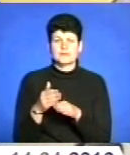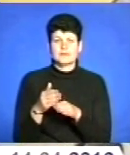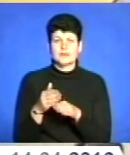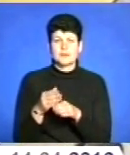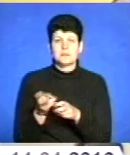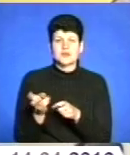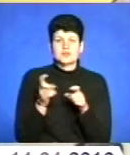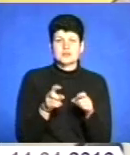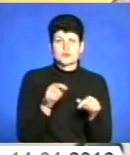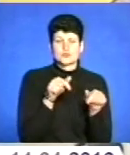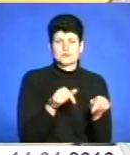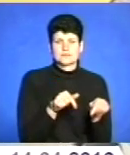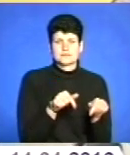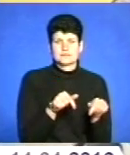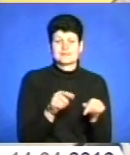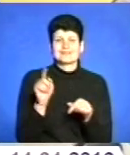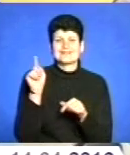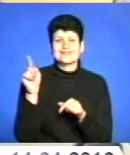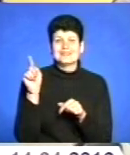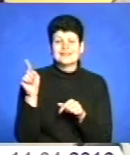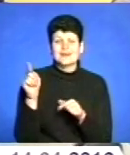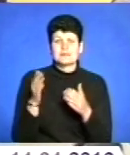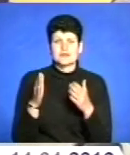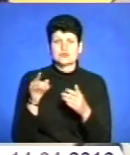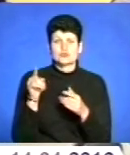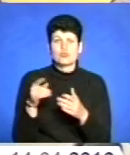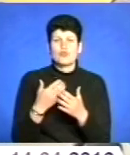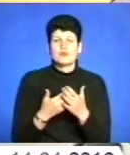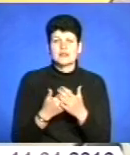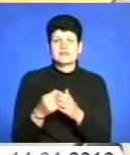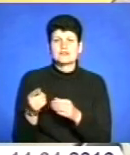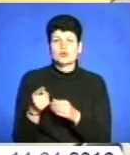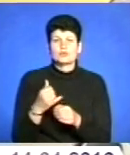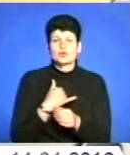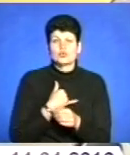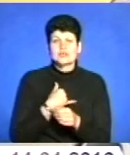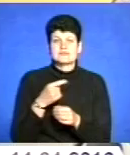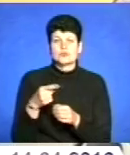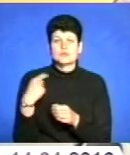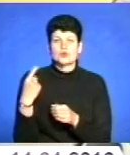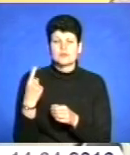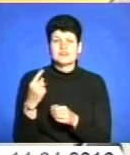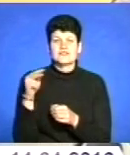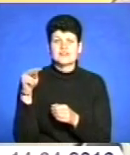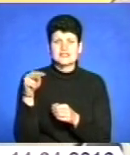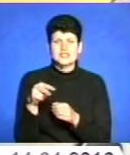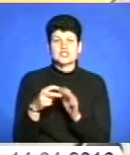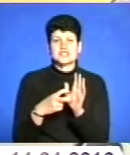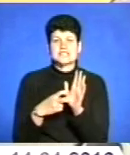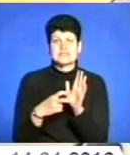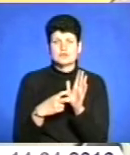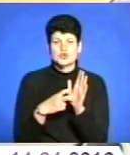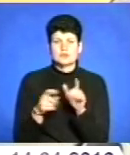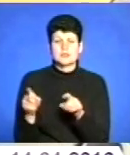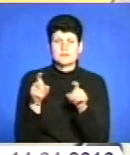підбираються до нас, скажімо так. Тобто там, якщо на такому прикладі, що в Тернополі, у нас в Тернопільській області 2700